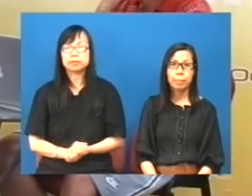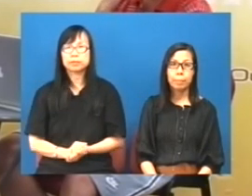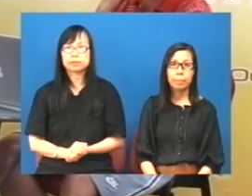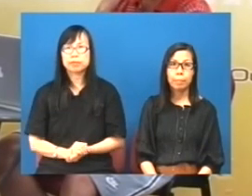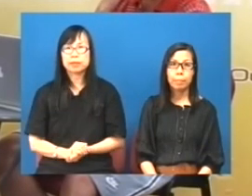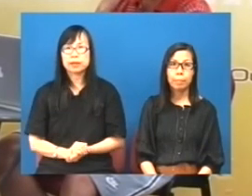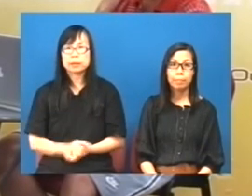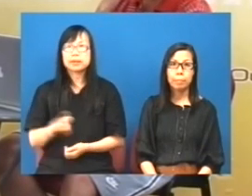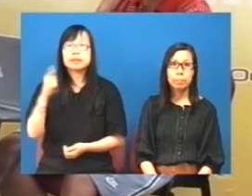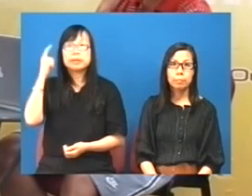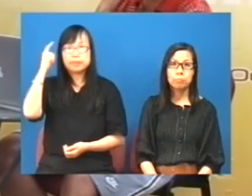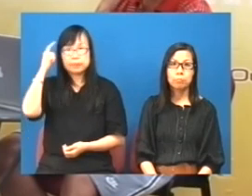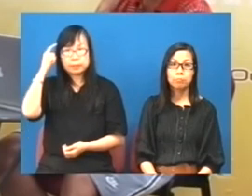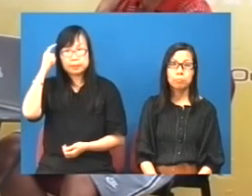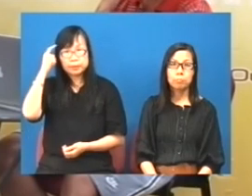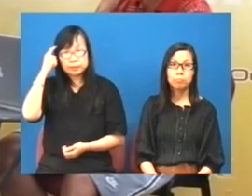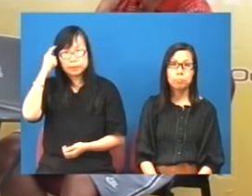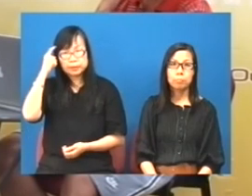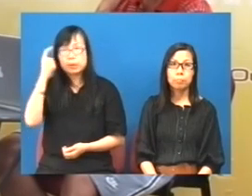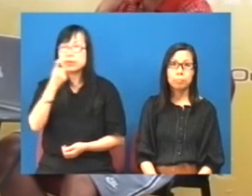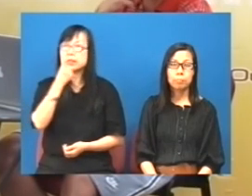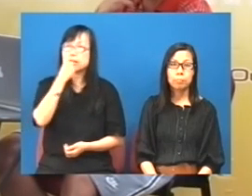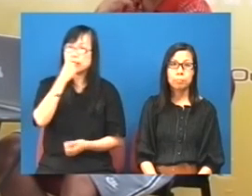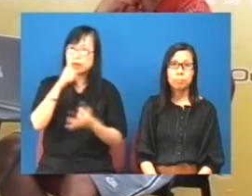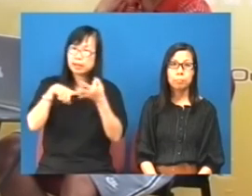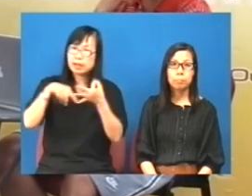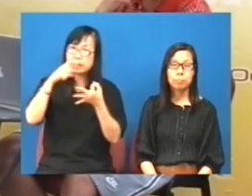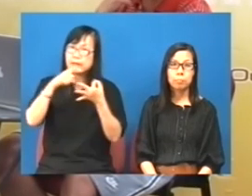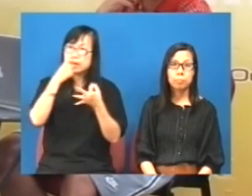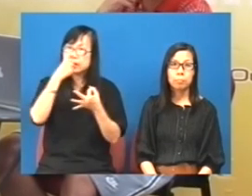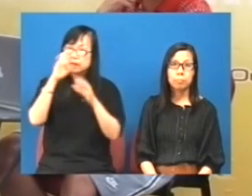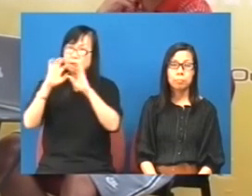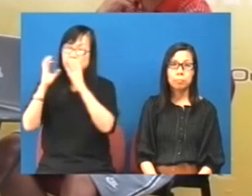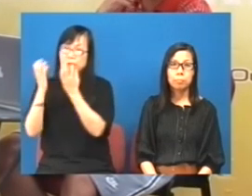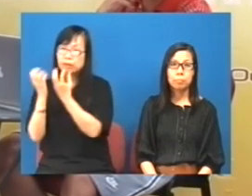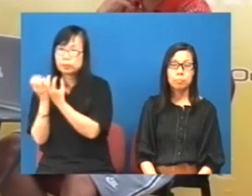明知道有兩個英超球隊參與的